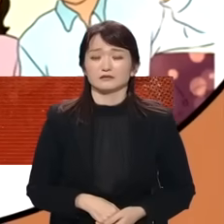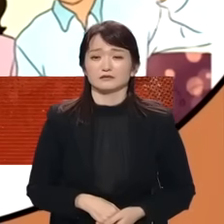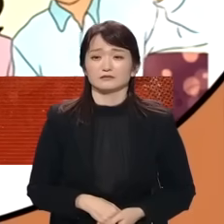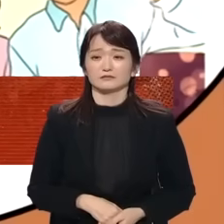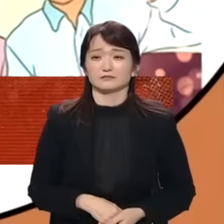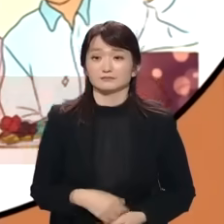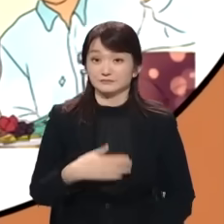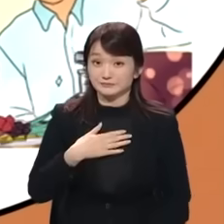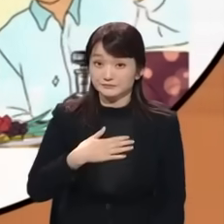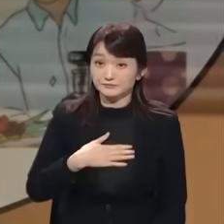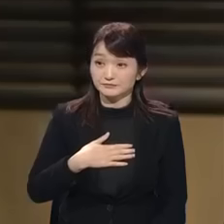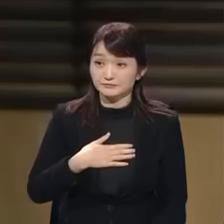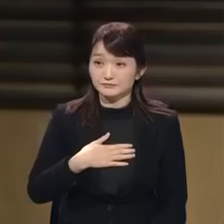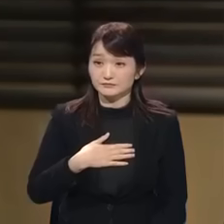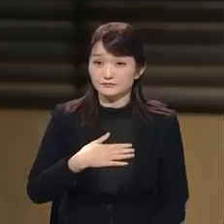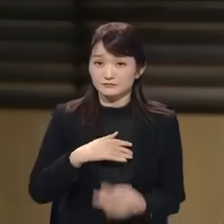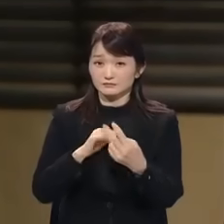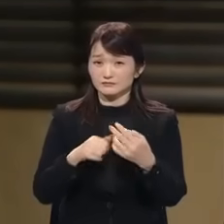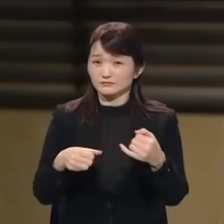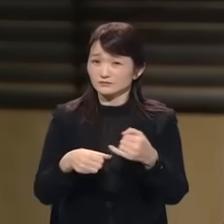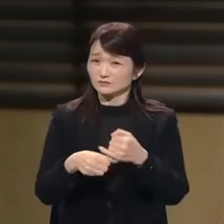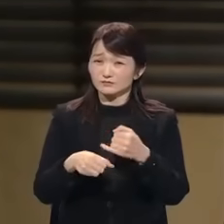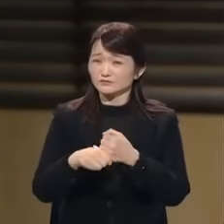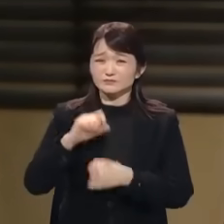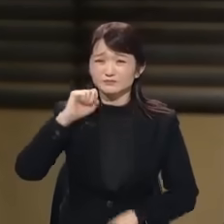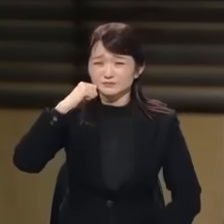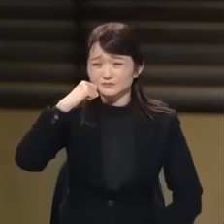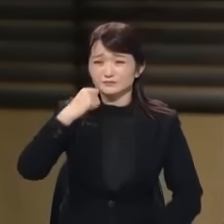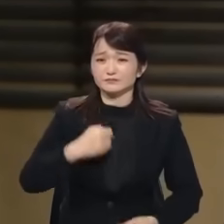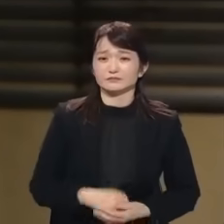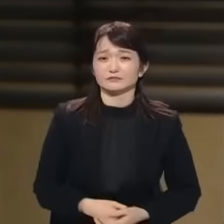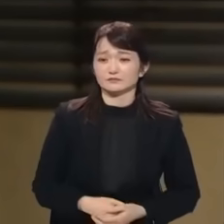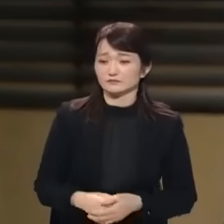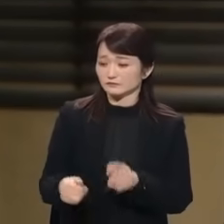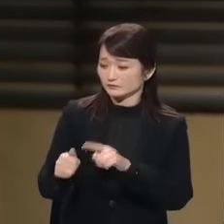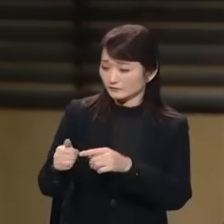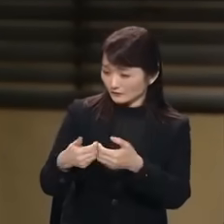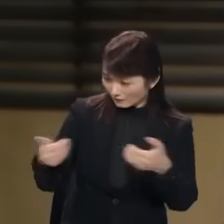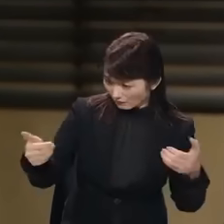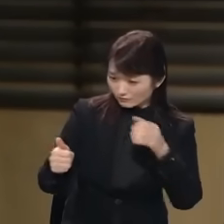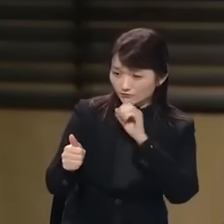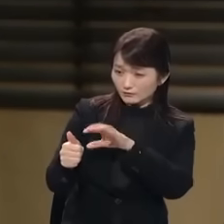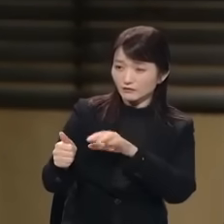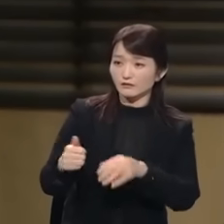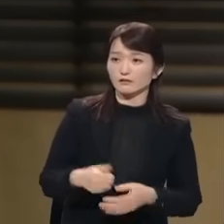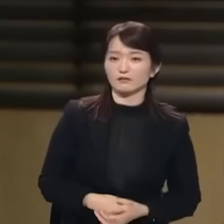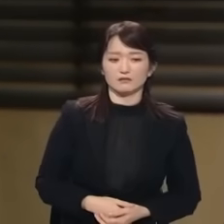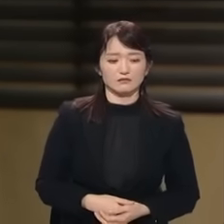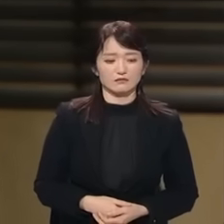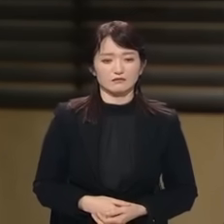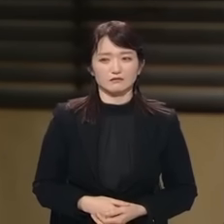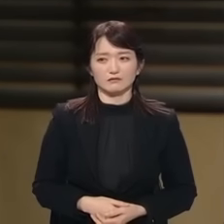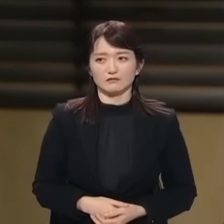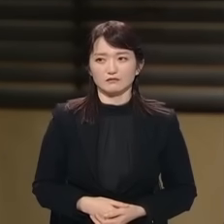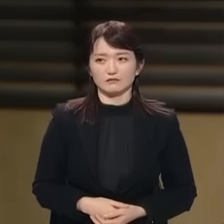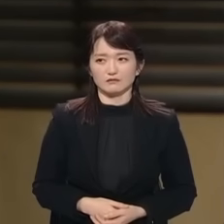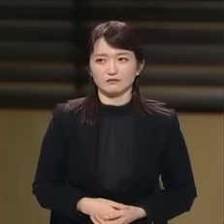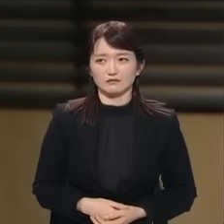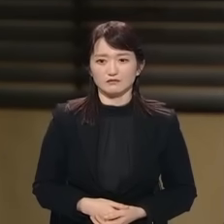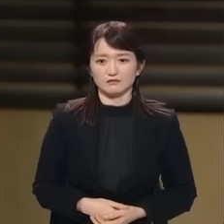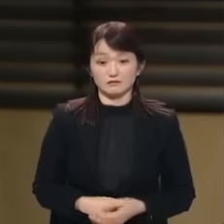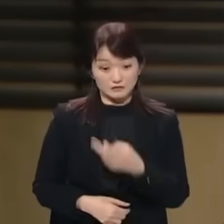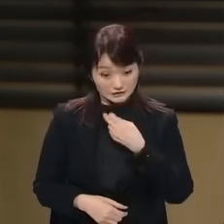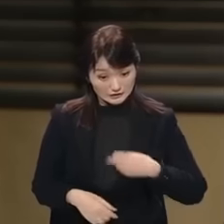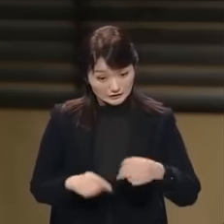사실 알게되 이상 사기가 쉽지가 않잖아요 단호하게 헤어지자고 얘기를 하니까 남자친구가 그 제자를